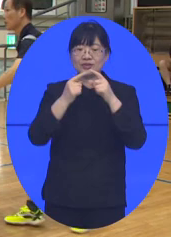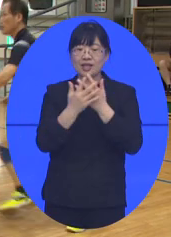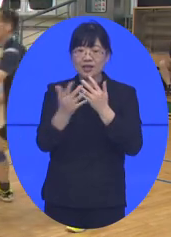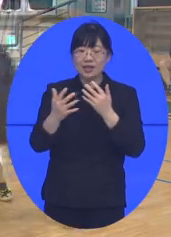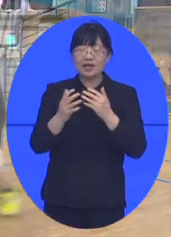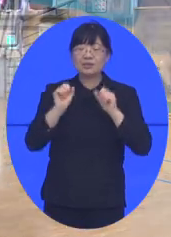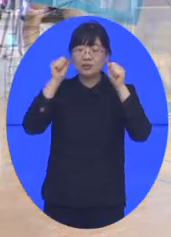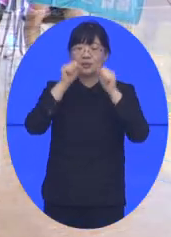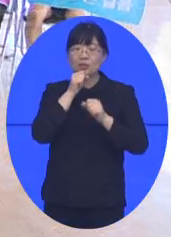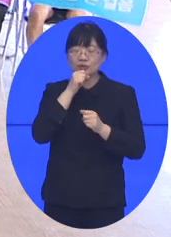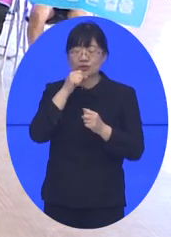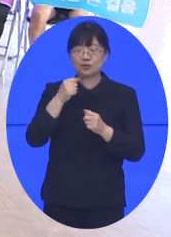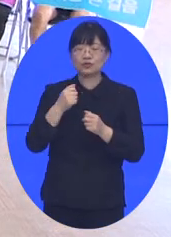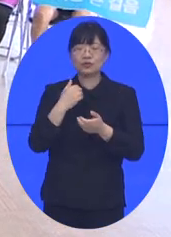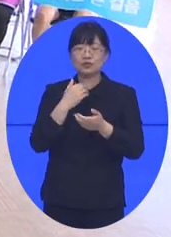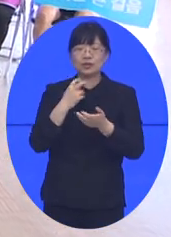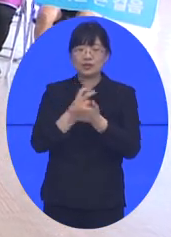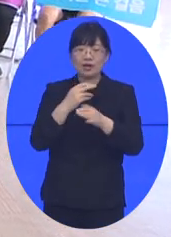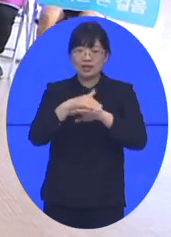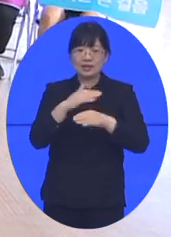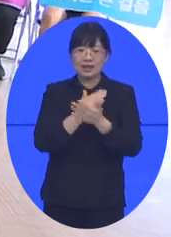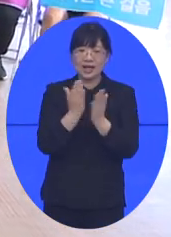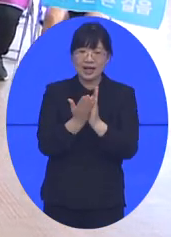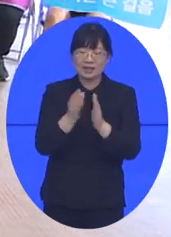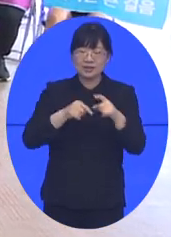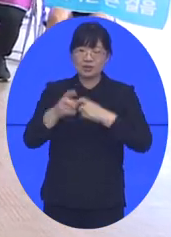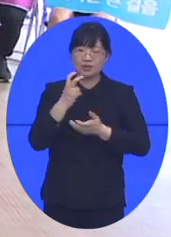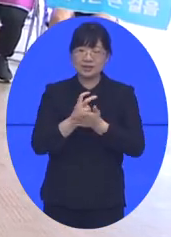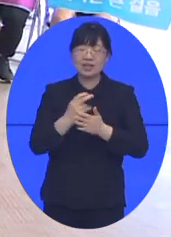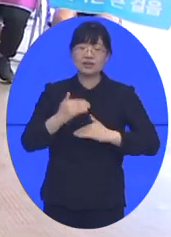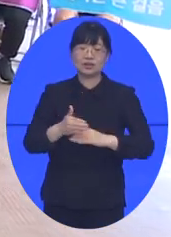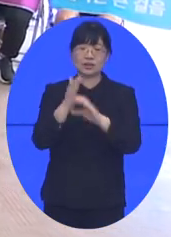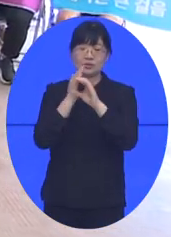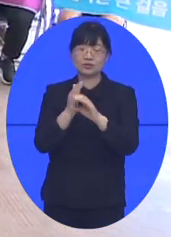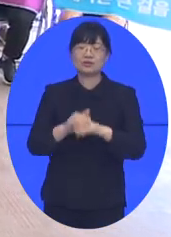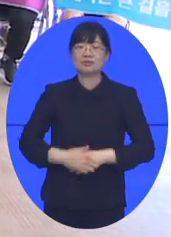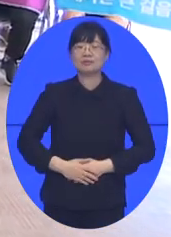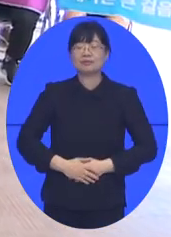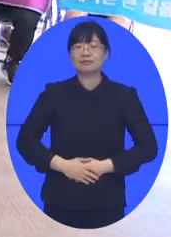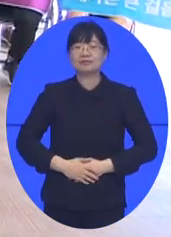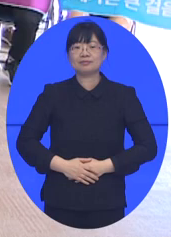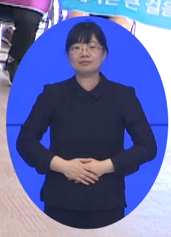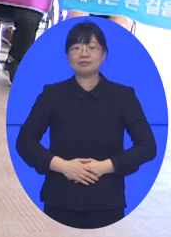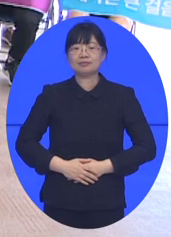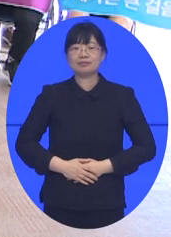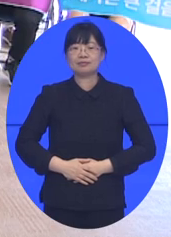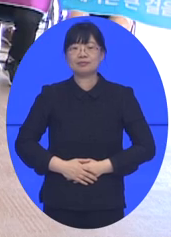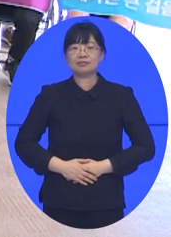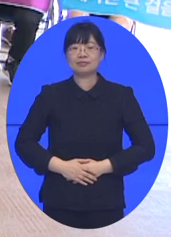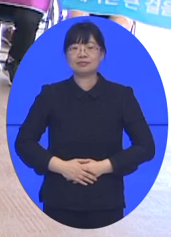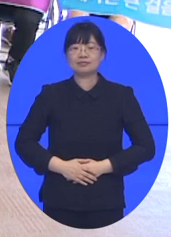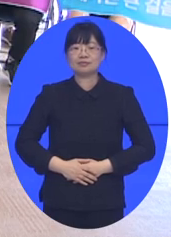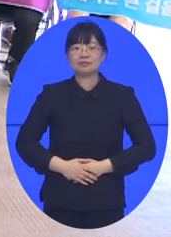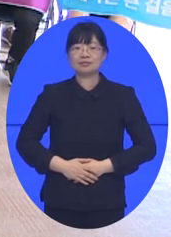스포츠 포인트제 등 다양한 체육 정책을 추진하고 있습니다. 경기 주TV 최창순입니다.